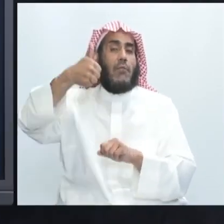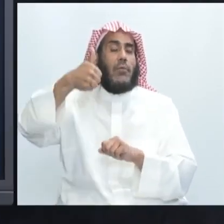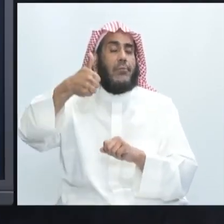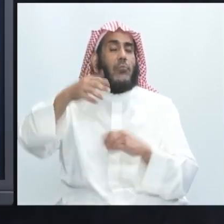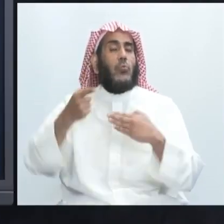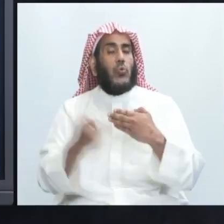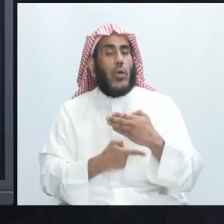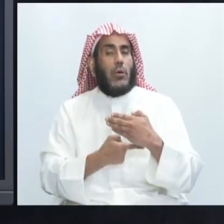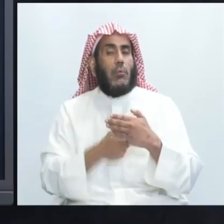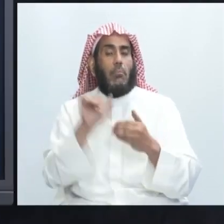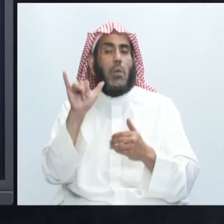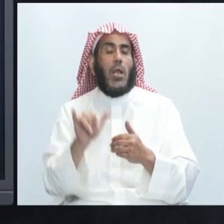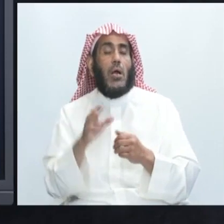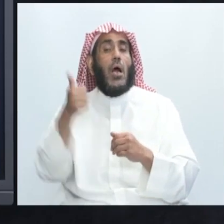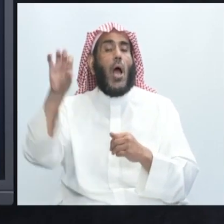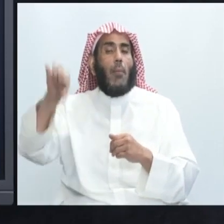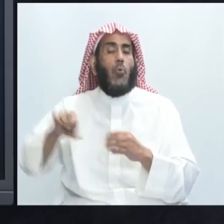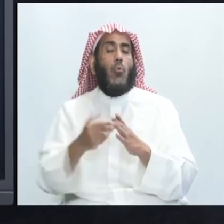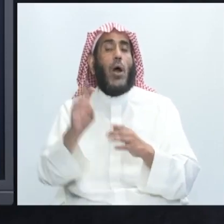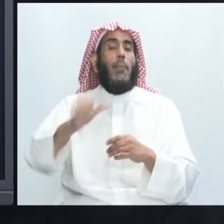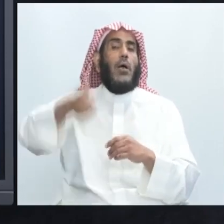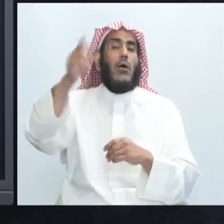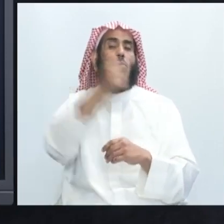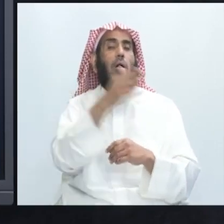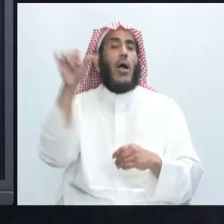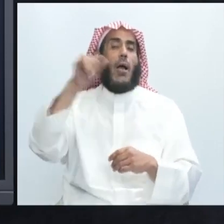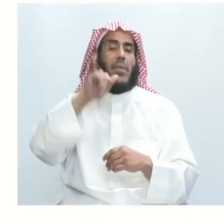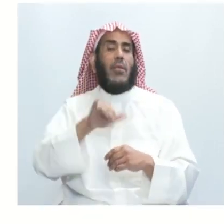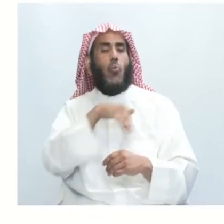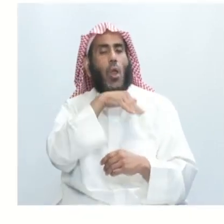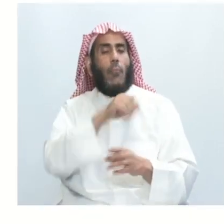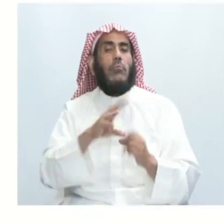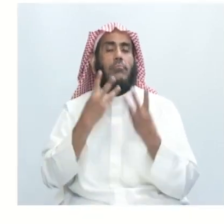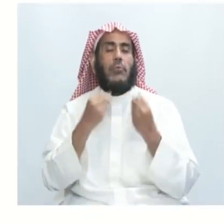وتجر بالياء ابوه وابا وابي جميل